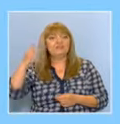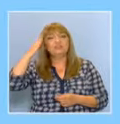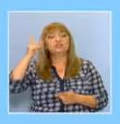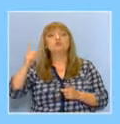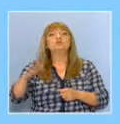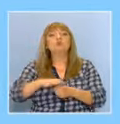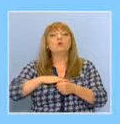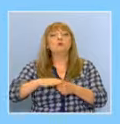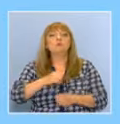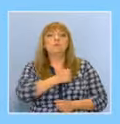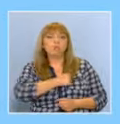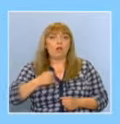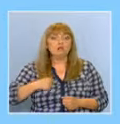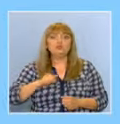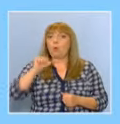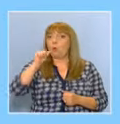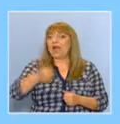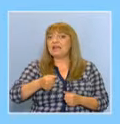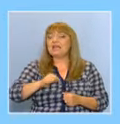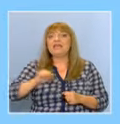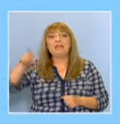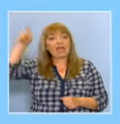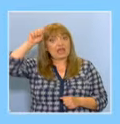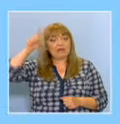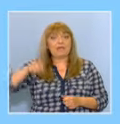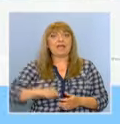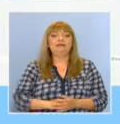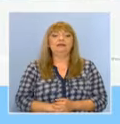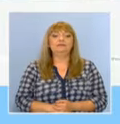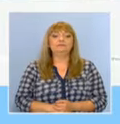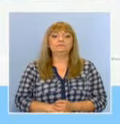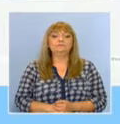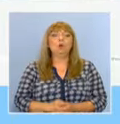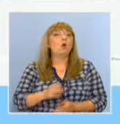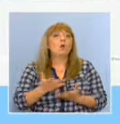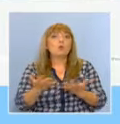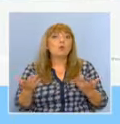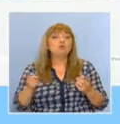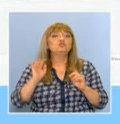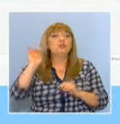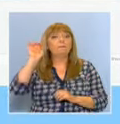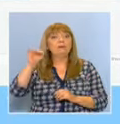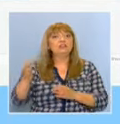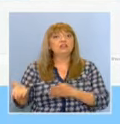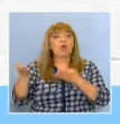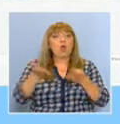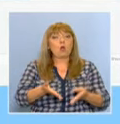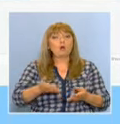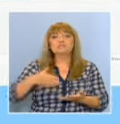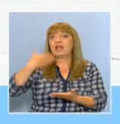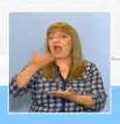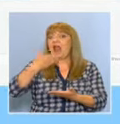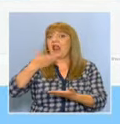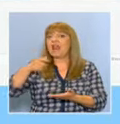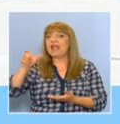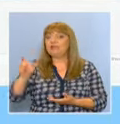тази олимпиада, са Полша, Унгария и Германия. Кои ще бъдат гост лекторите тази